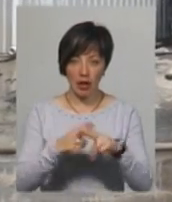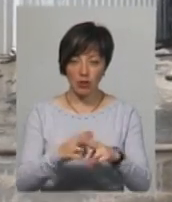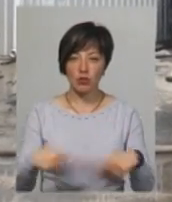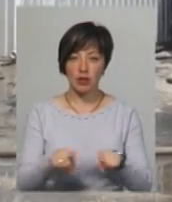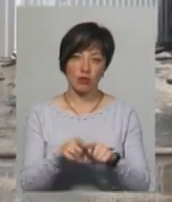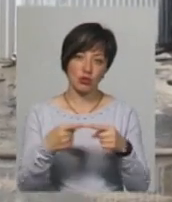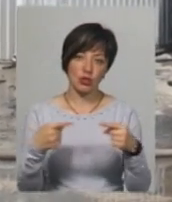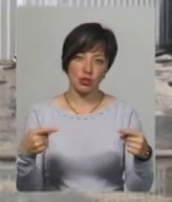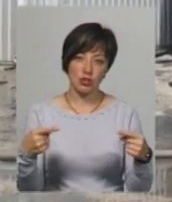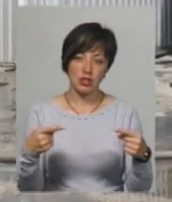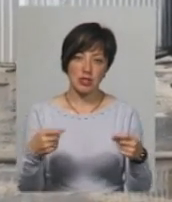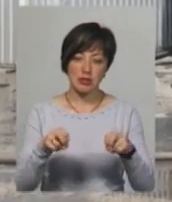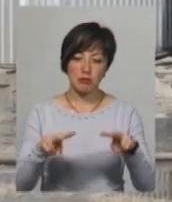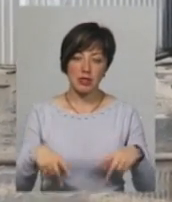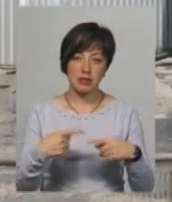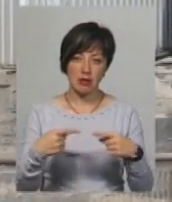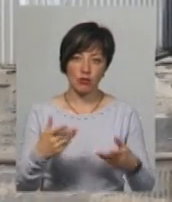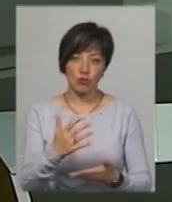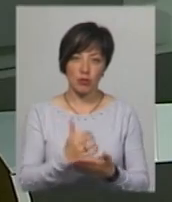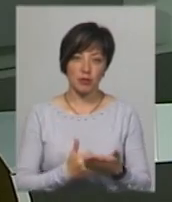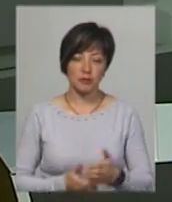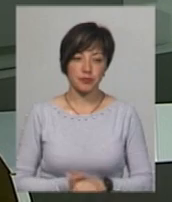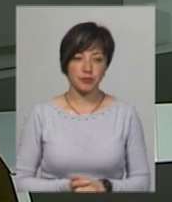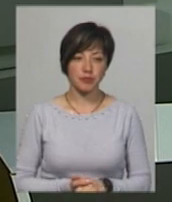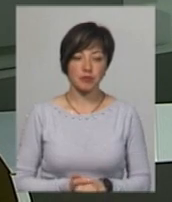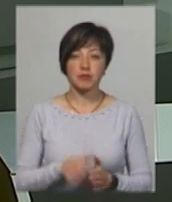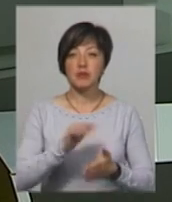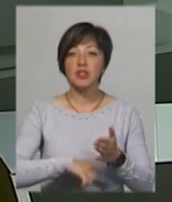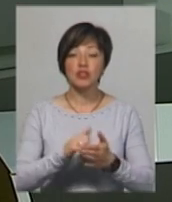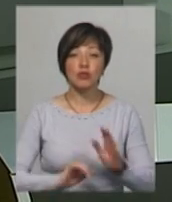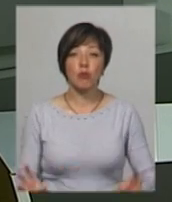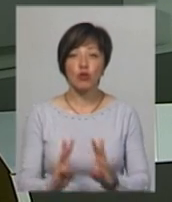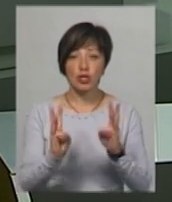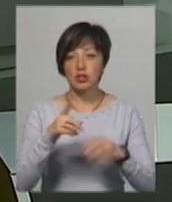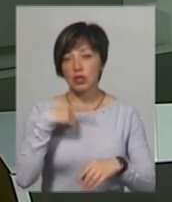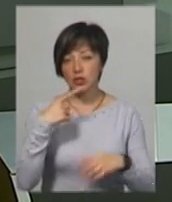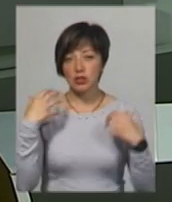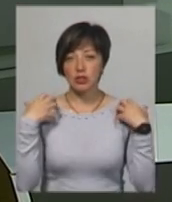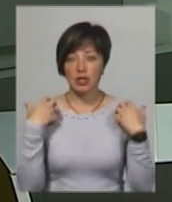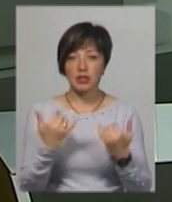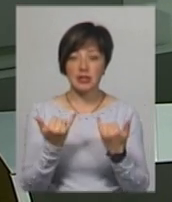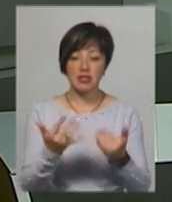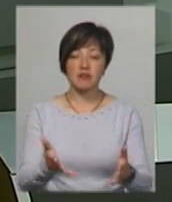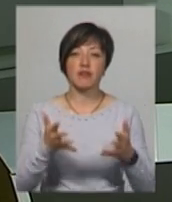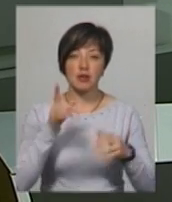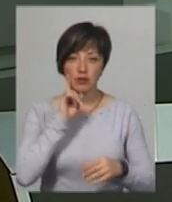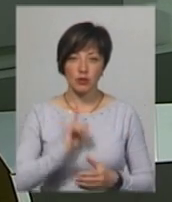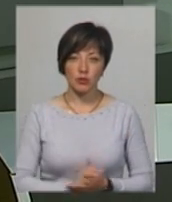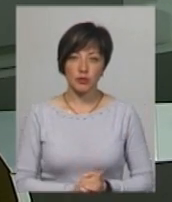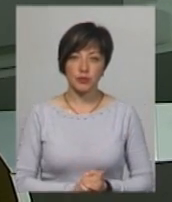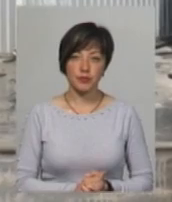також інші спецзасоби. Причини загоряння, каже Олександр Свірчук, встановлюються.